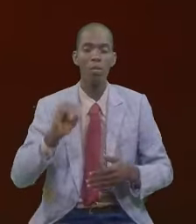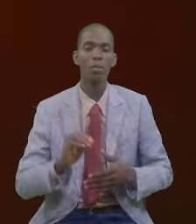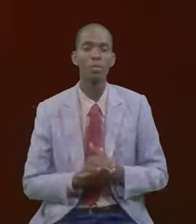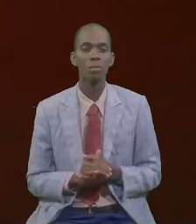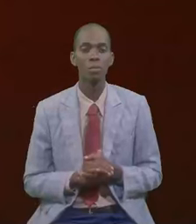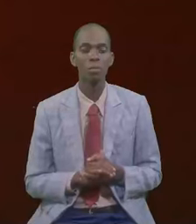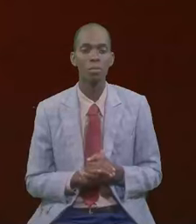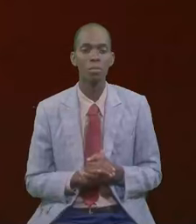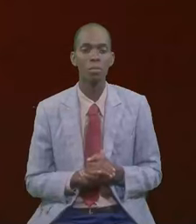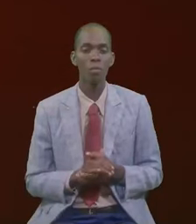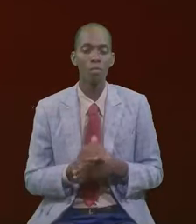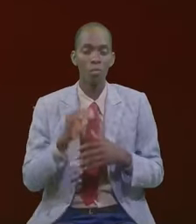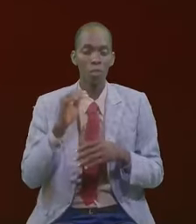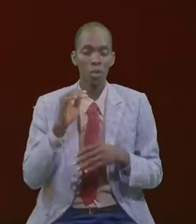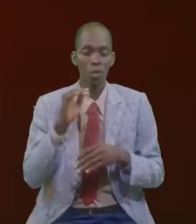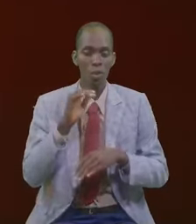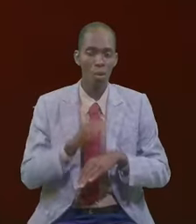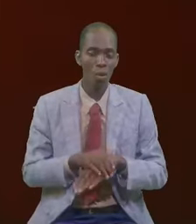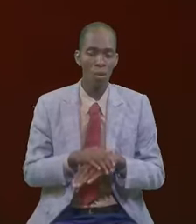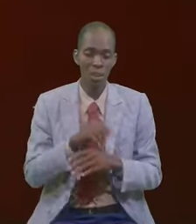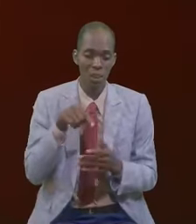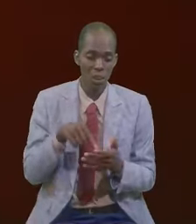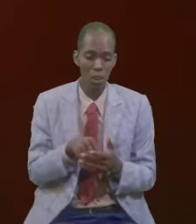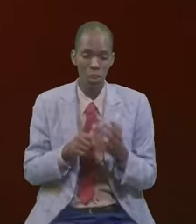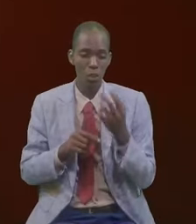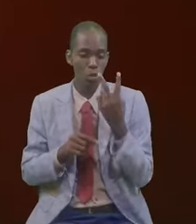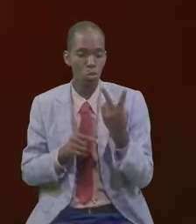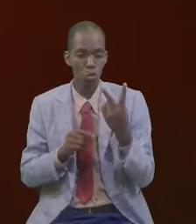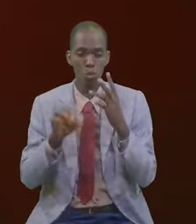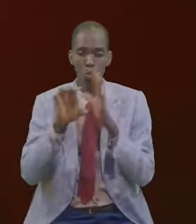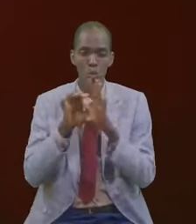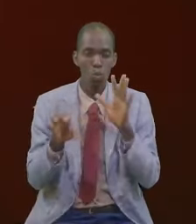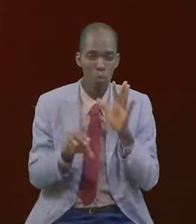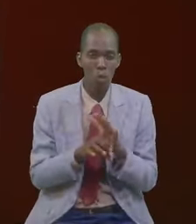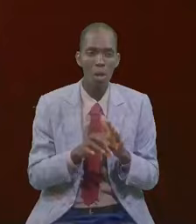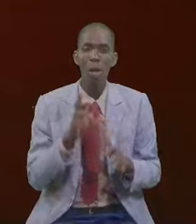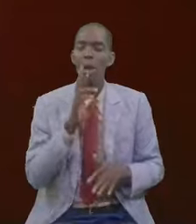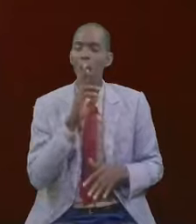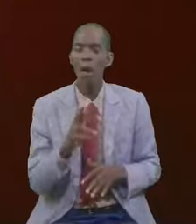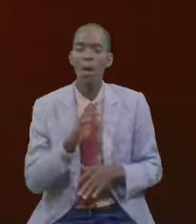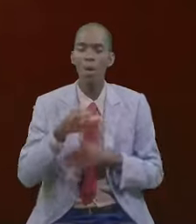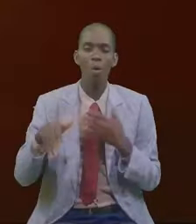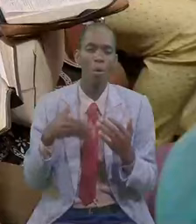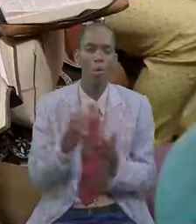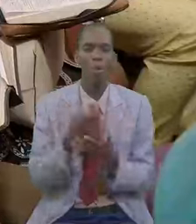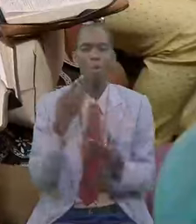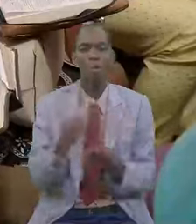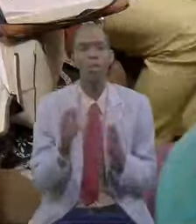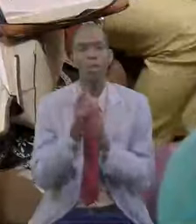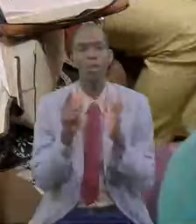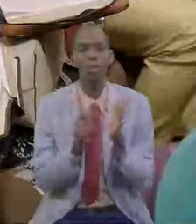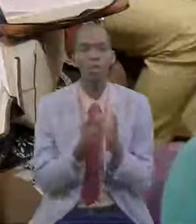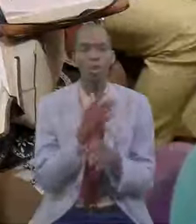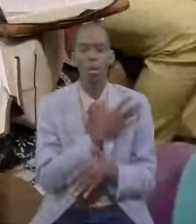verset 40 dit, « De ces deux commandements dépendent toute la loi et les prophètes. »